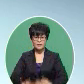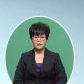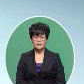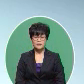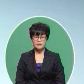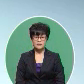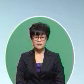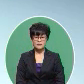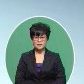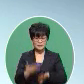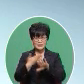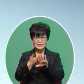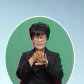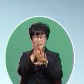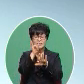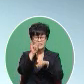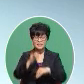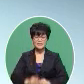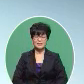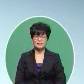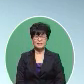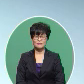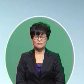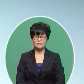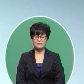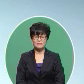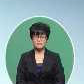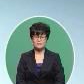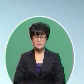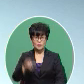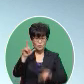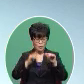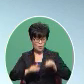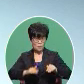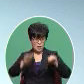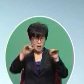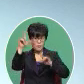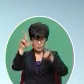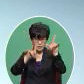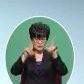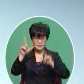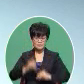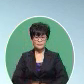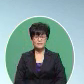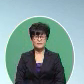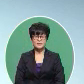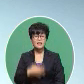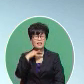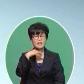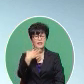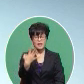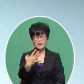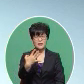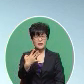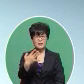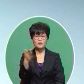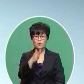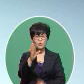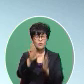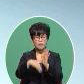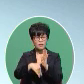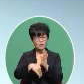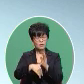쎄다 를 사진 있죠 예 음 youn 소 건 상일여고 욕실 좀 기억날 순